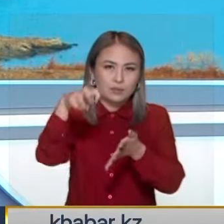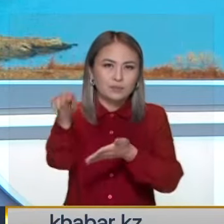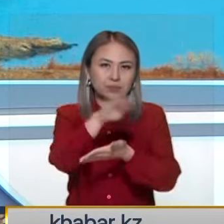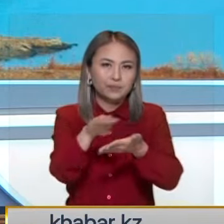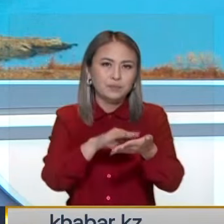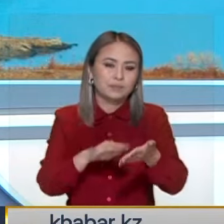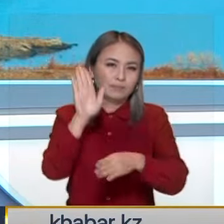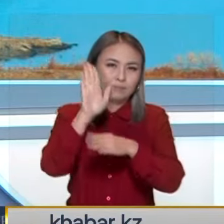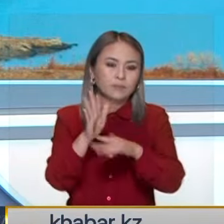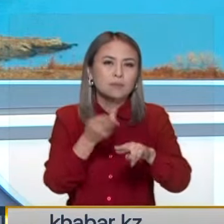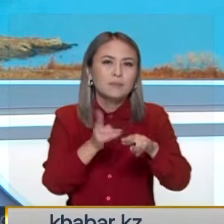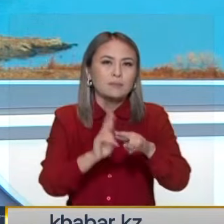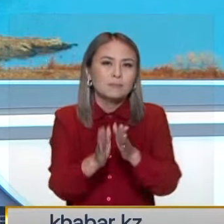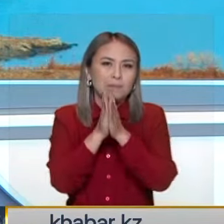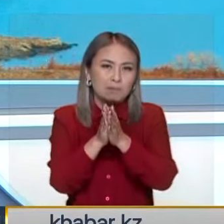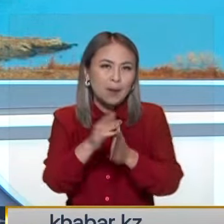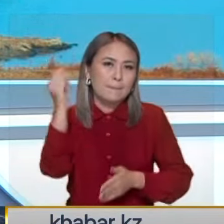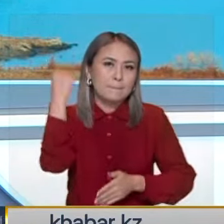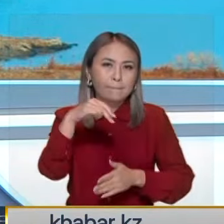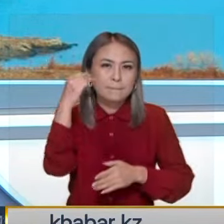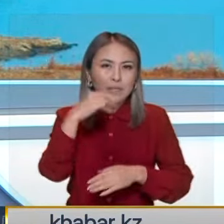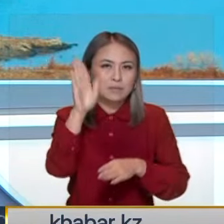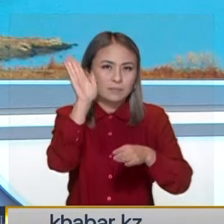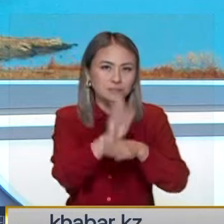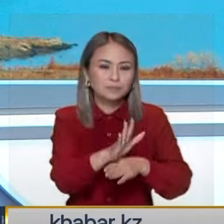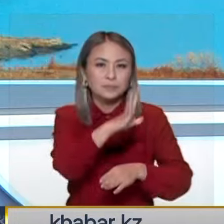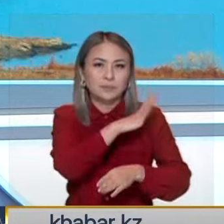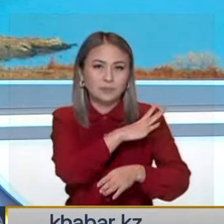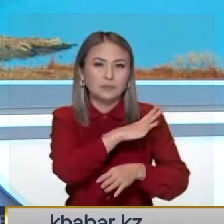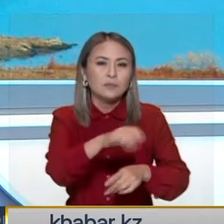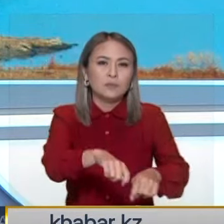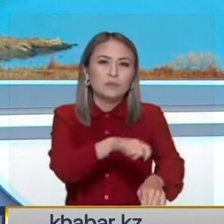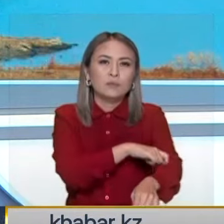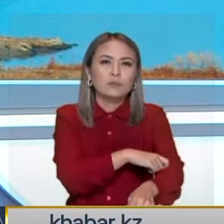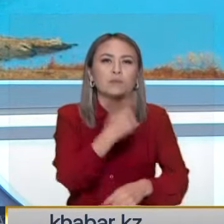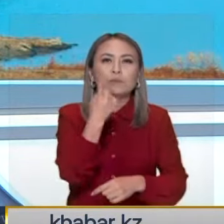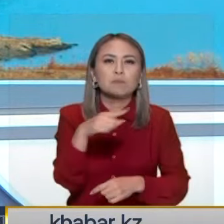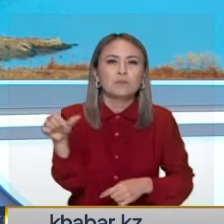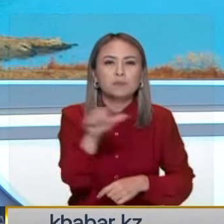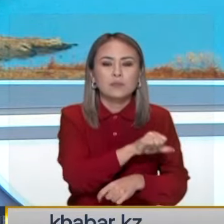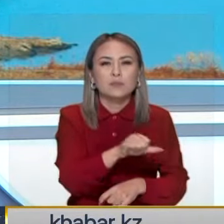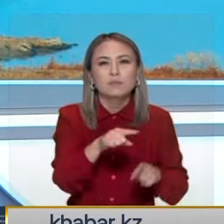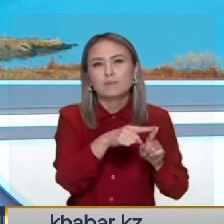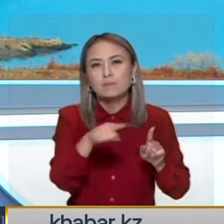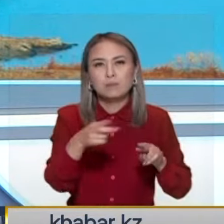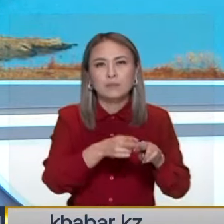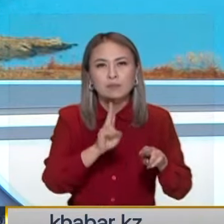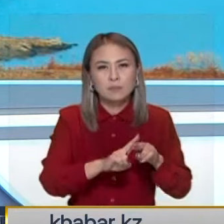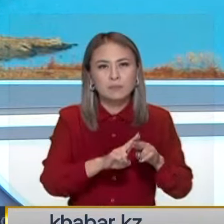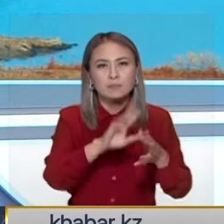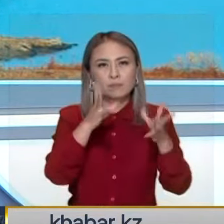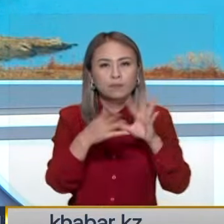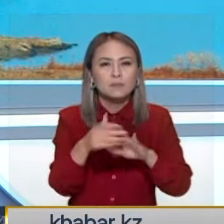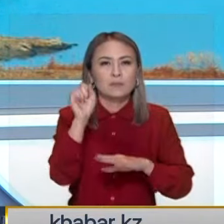хат жазып, бұйымтайын айтқан соң президент көпір салуға тапсырма берген еді. Ұзындығы 1 шақырым,